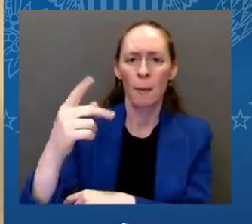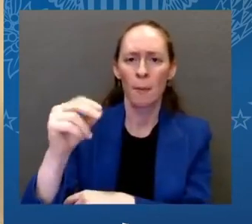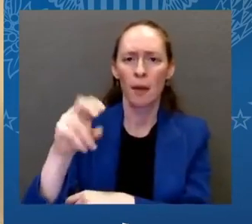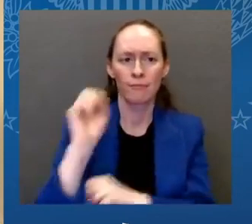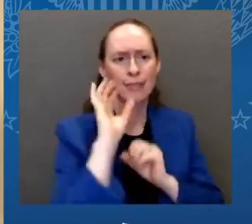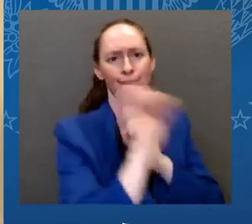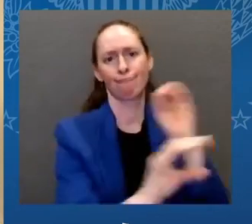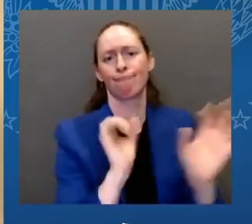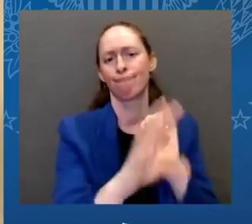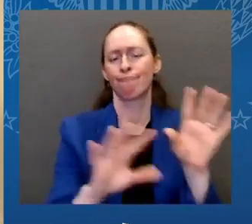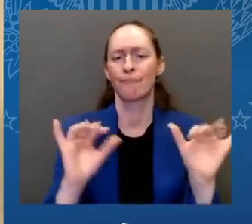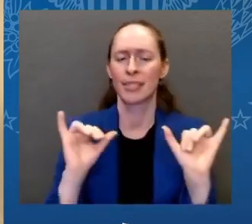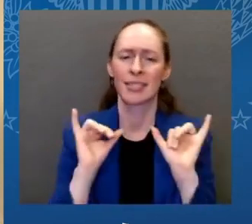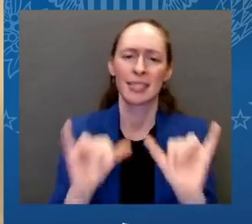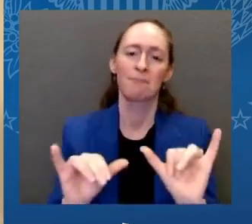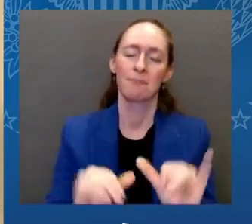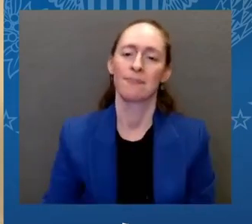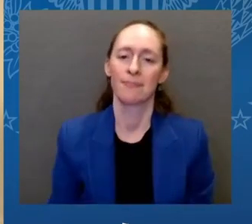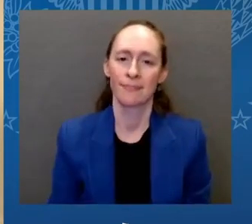боєкомплект і так далі.